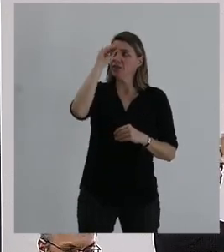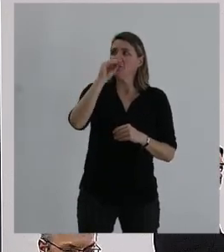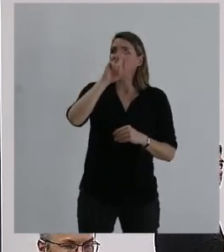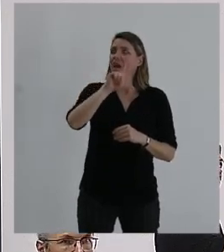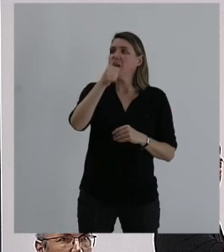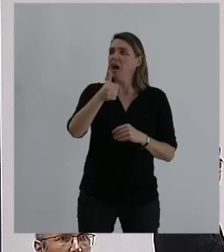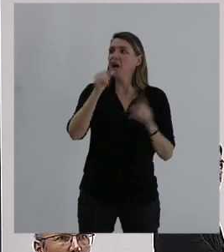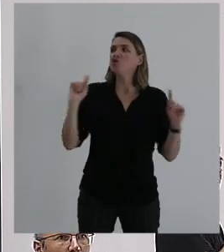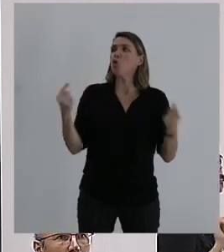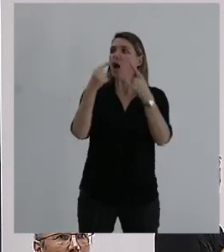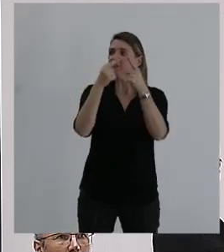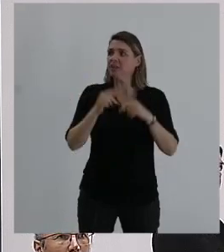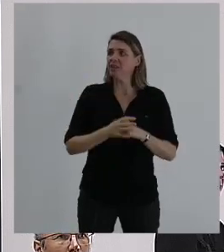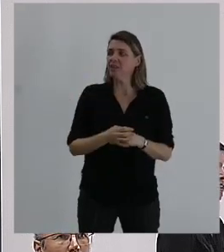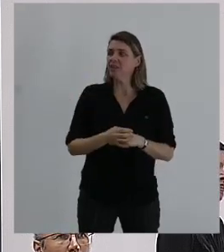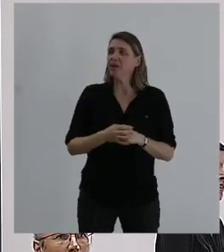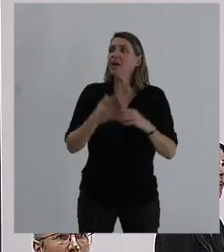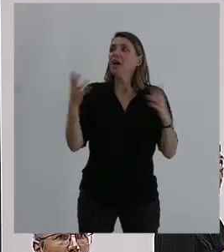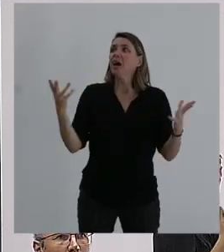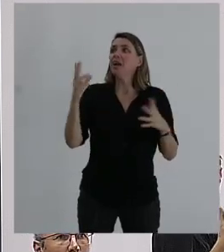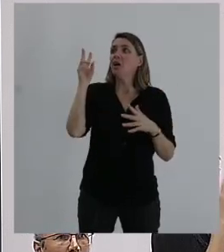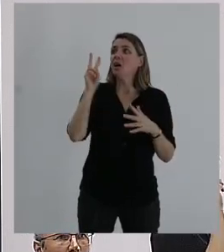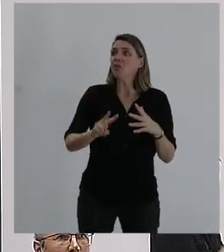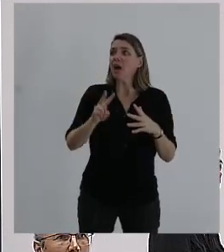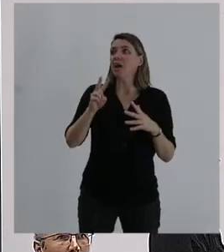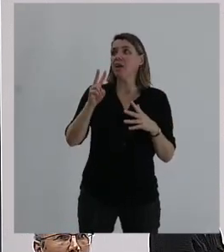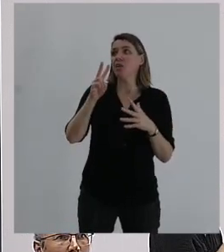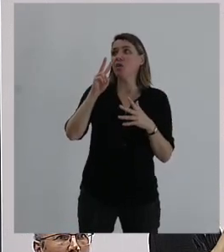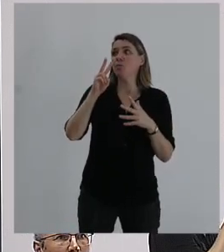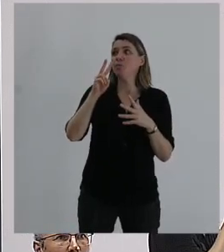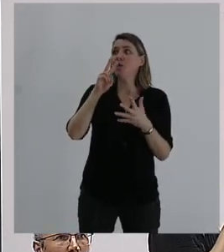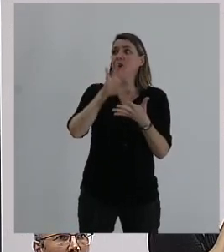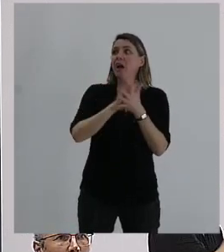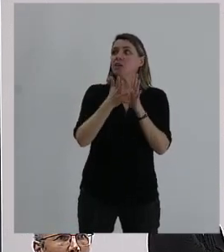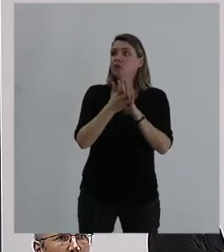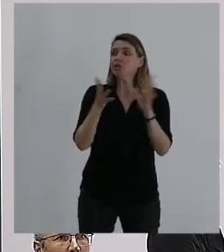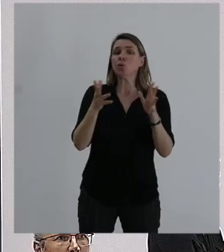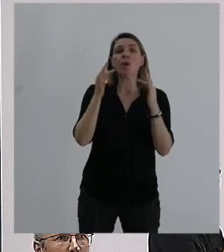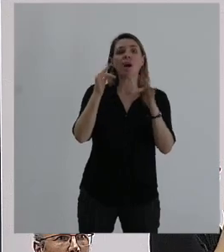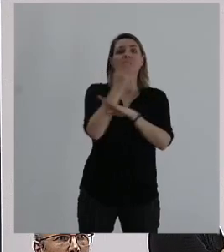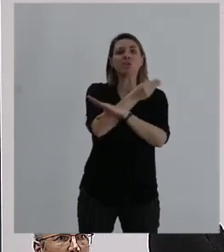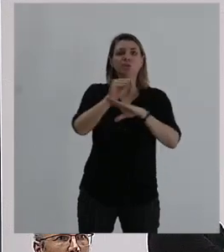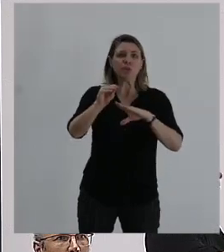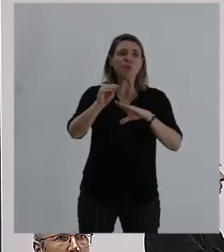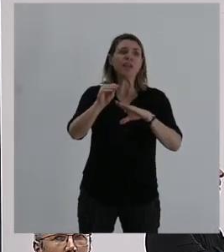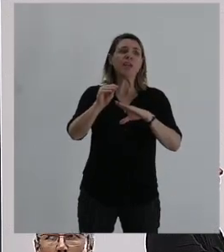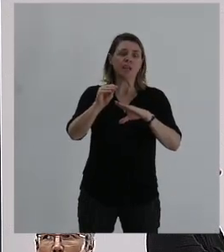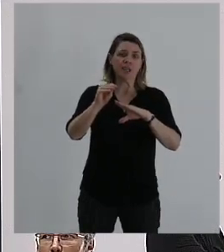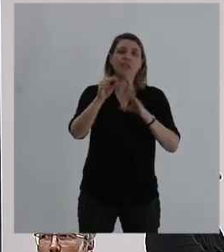L1 géographie. Et en étant beaucoup dans des associations, j'ai une question par rapport à la sécurité des locaux